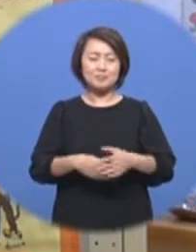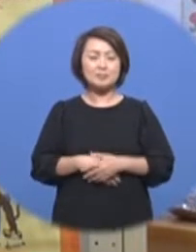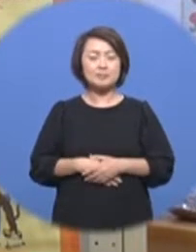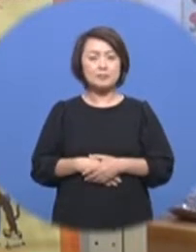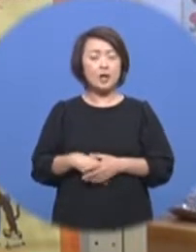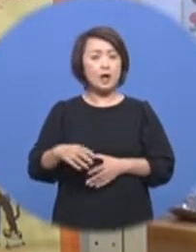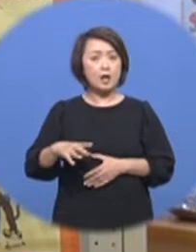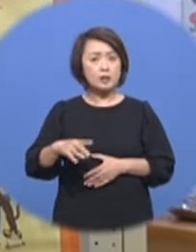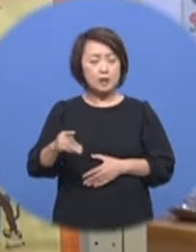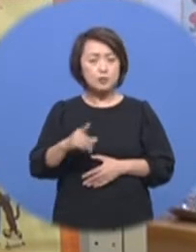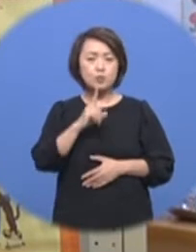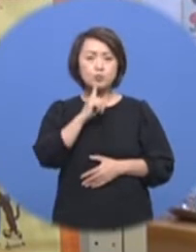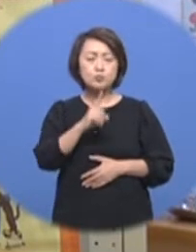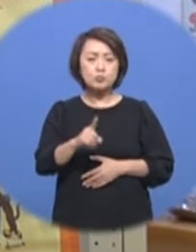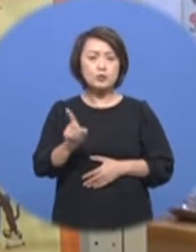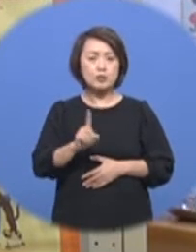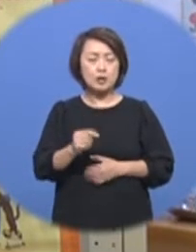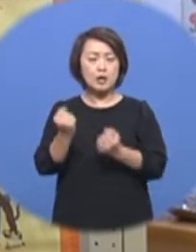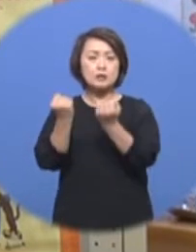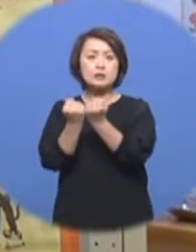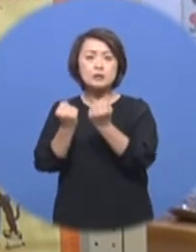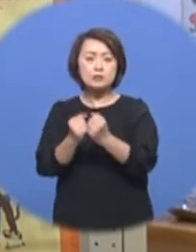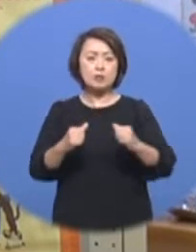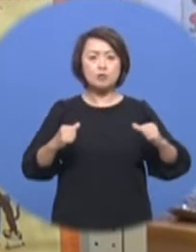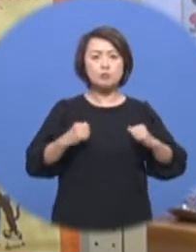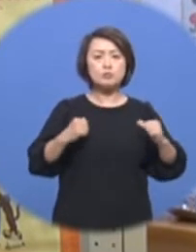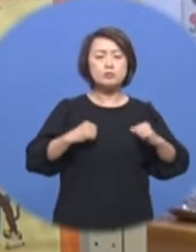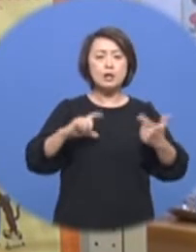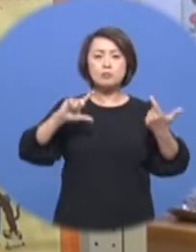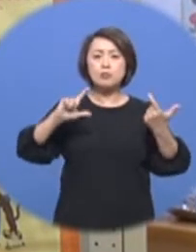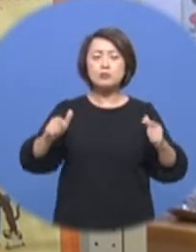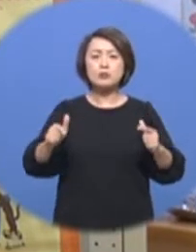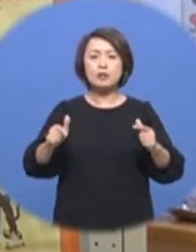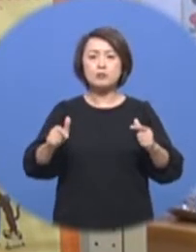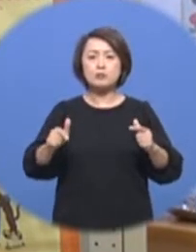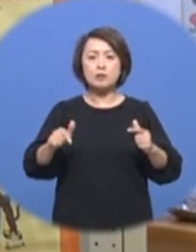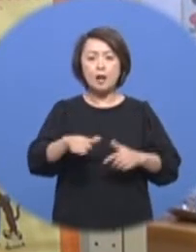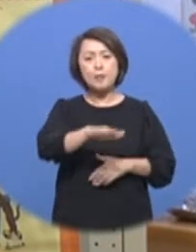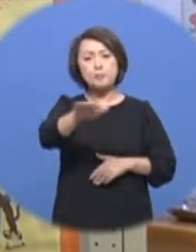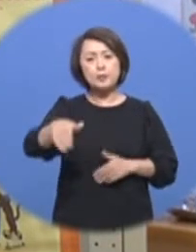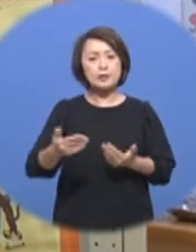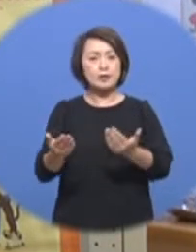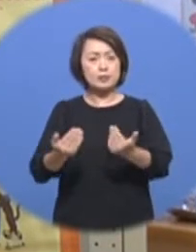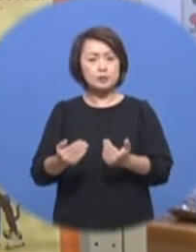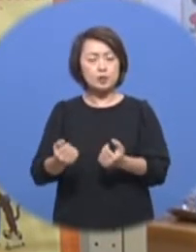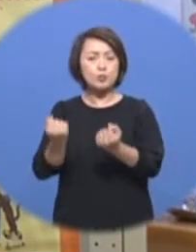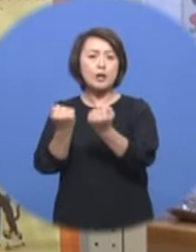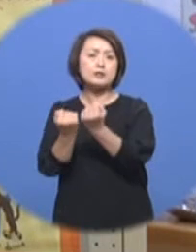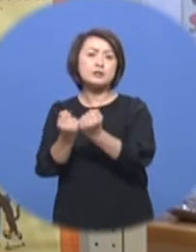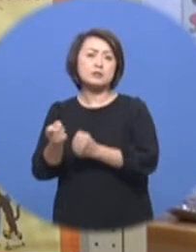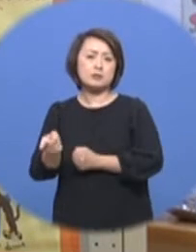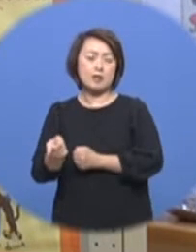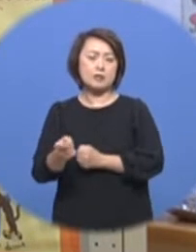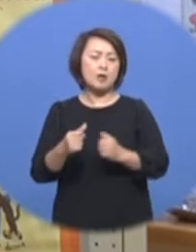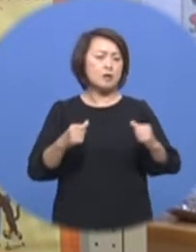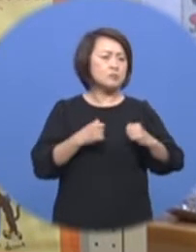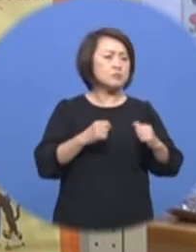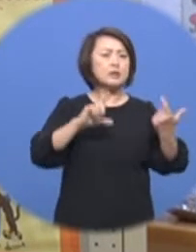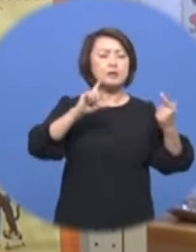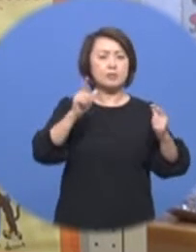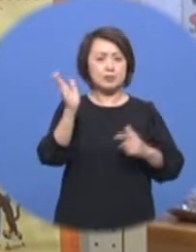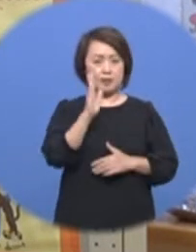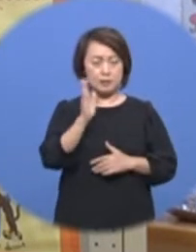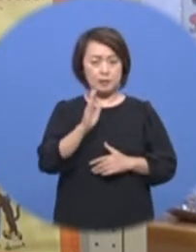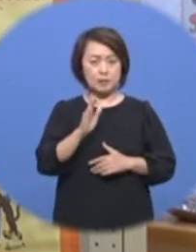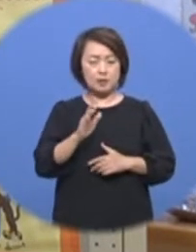特にお伝えしているのはしつけと訓練の違いで、皆さんに必要なのはしつけっていうやつで、訓練ではないんですけど、例えばお座